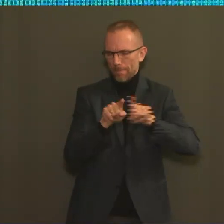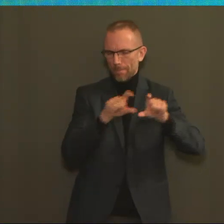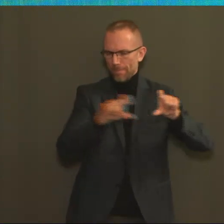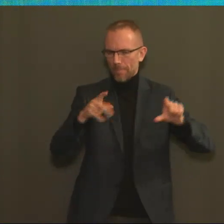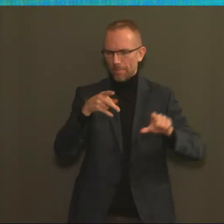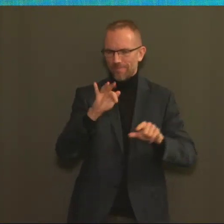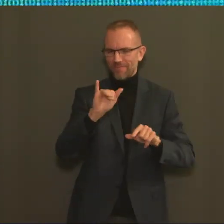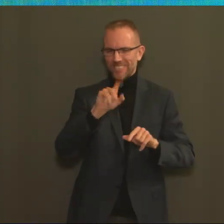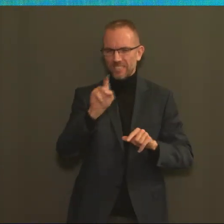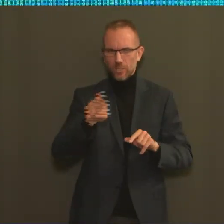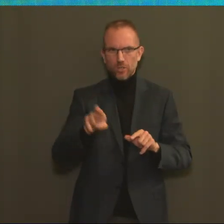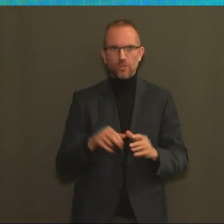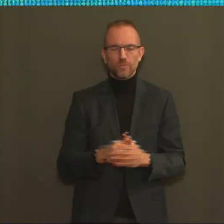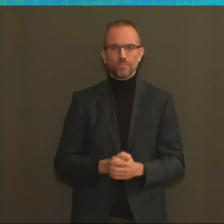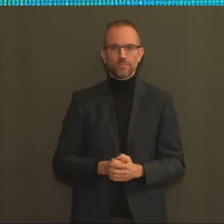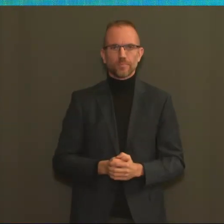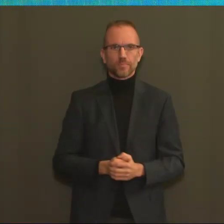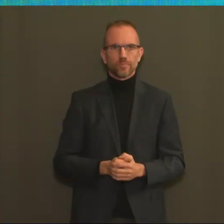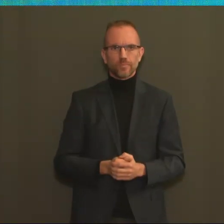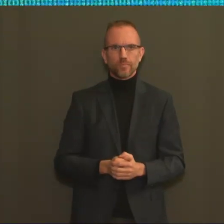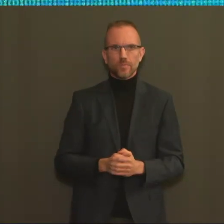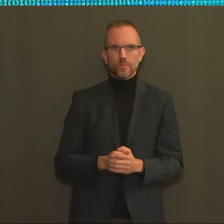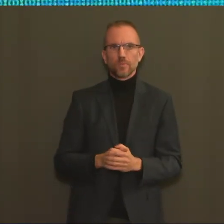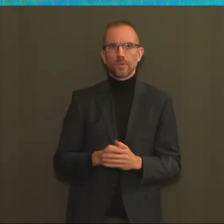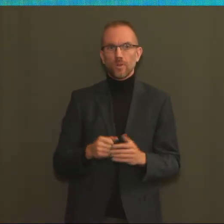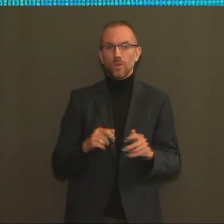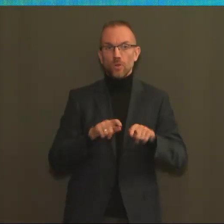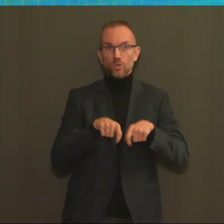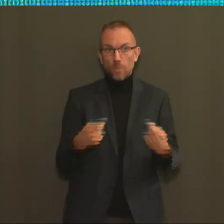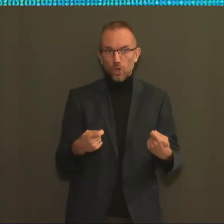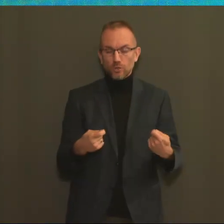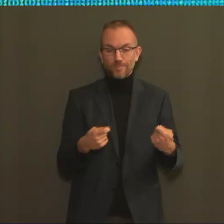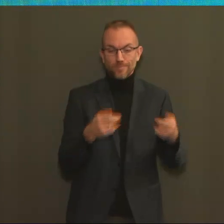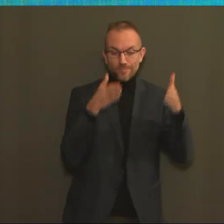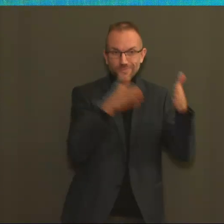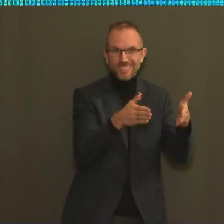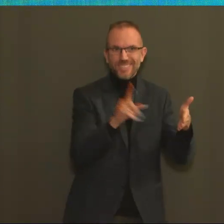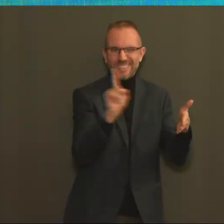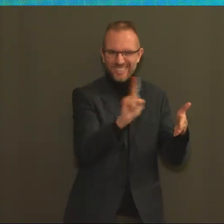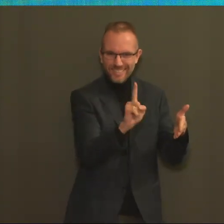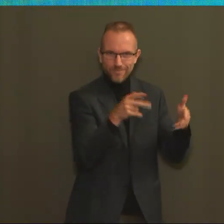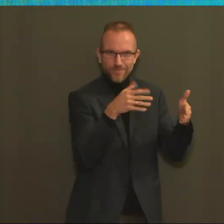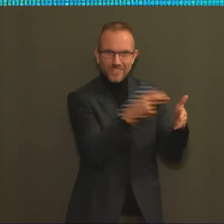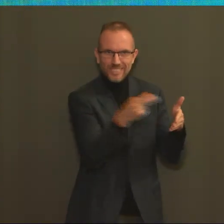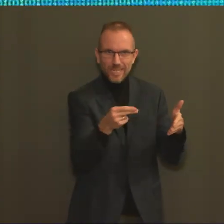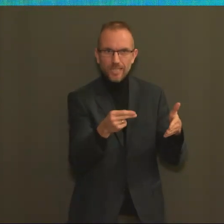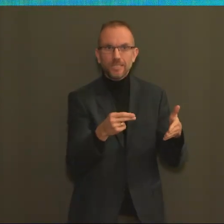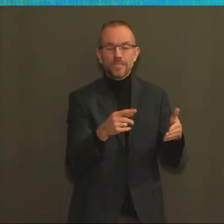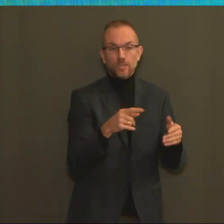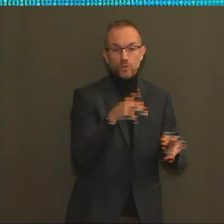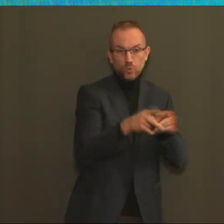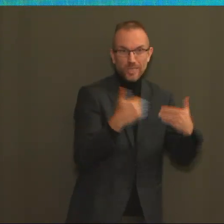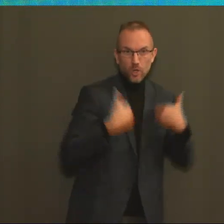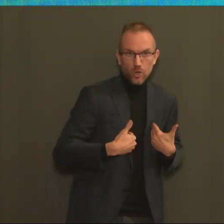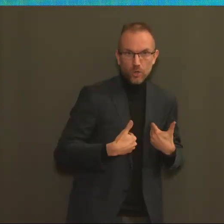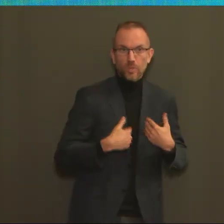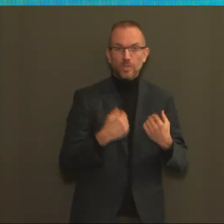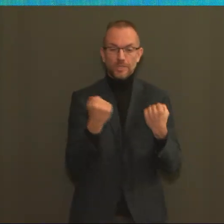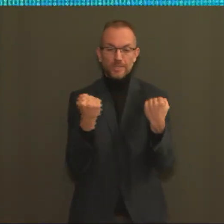effect la presse tegen dus wij taallessen risk of iets les unités dus wij zijn dan thief